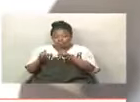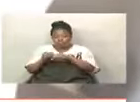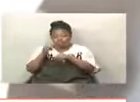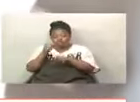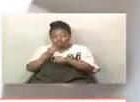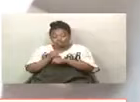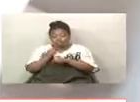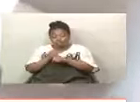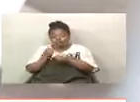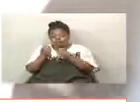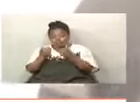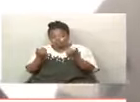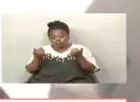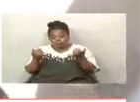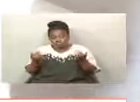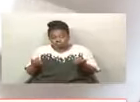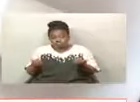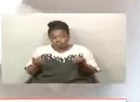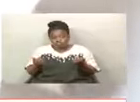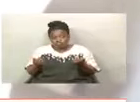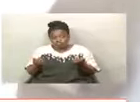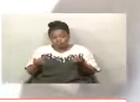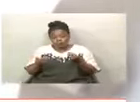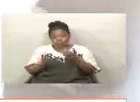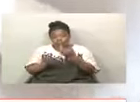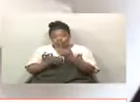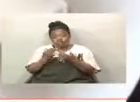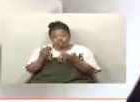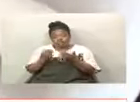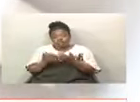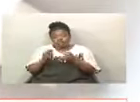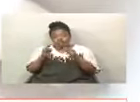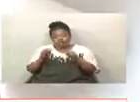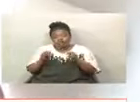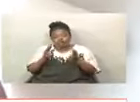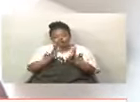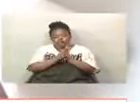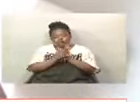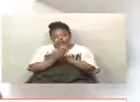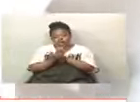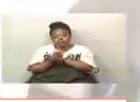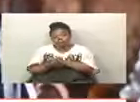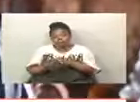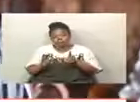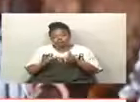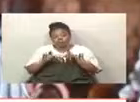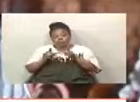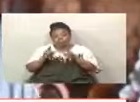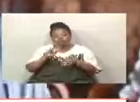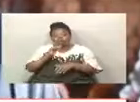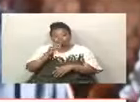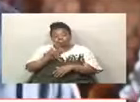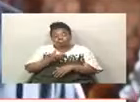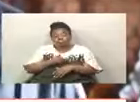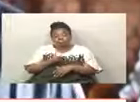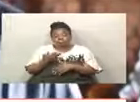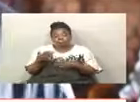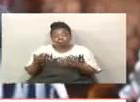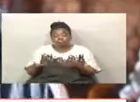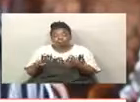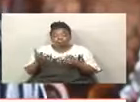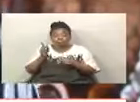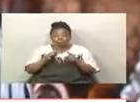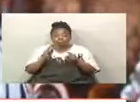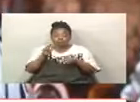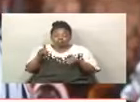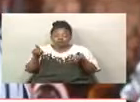bawala basinga bwe tuli wala balabirire naye nga tetubakwasizza kyapa kyaffe ekikulungulanya abantu bano